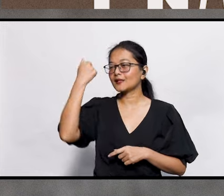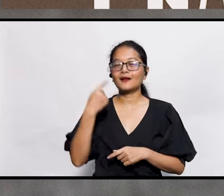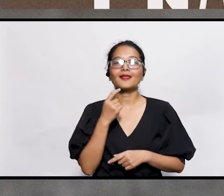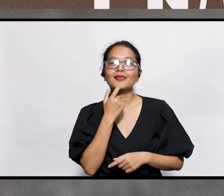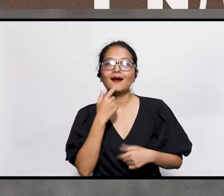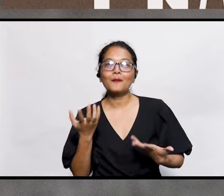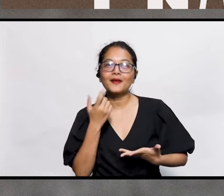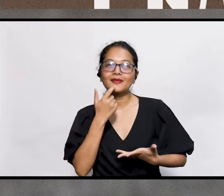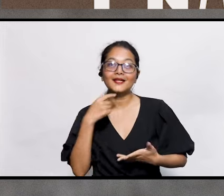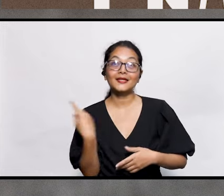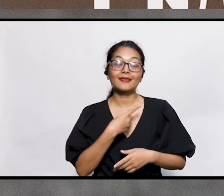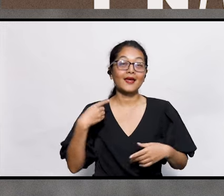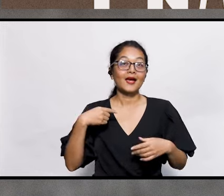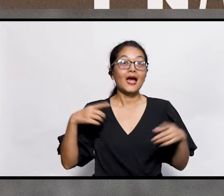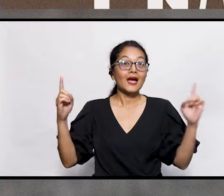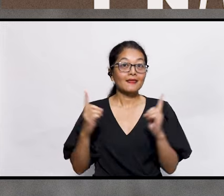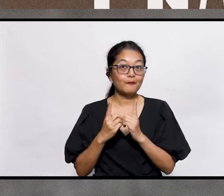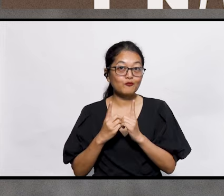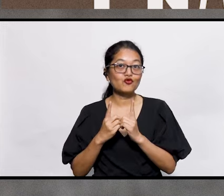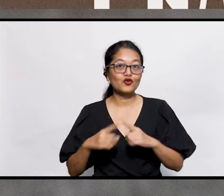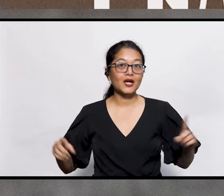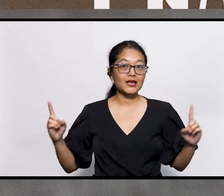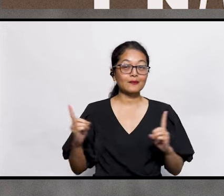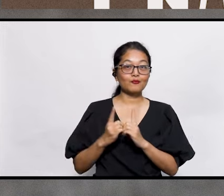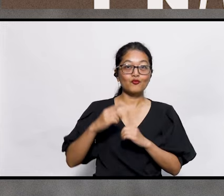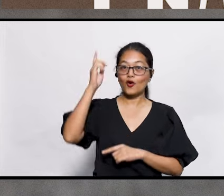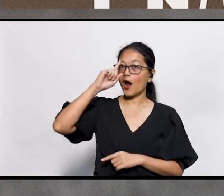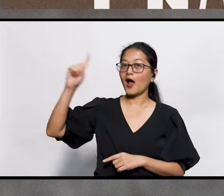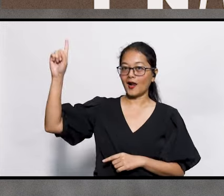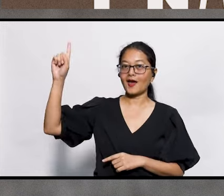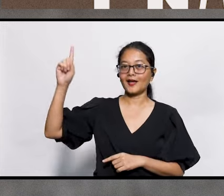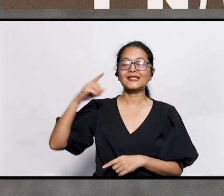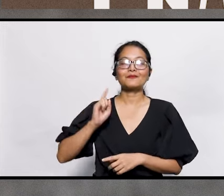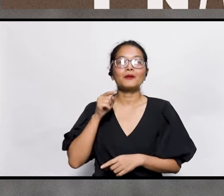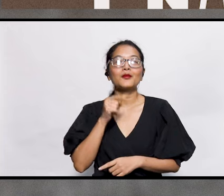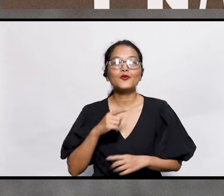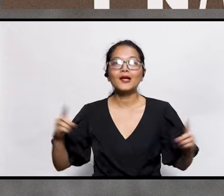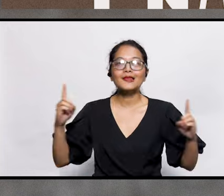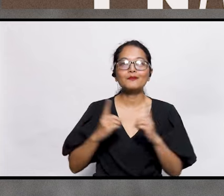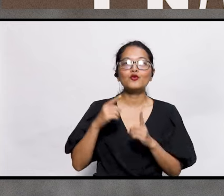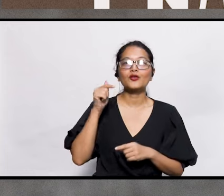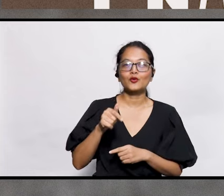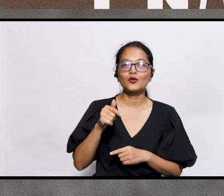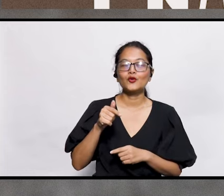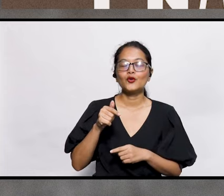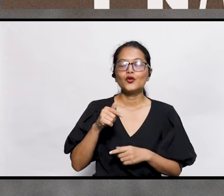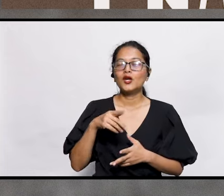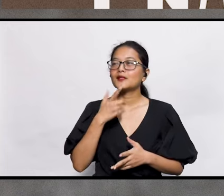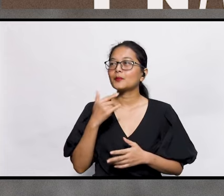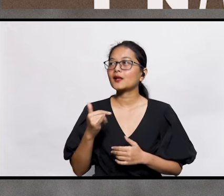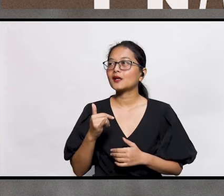perjumpaan saya dengan Allah secara pribadi karena perjumpaan adalah tempat